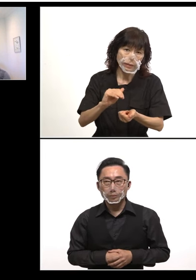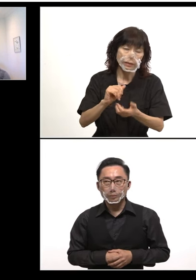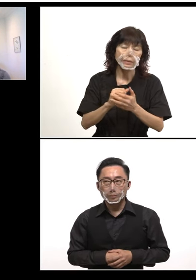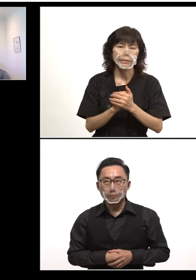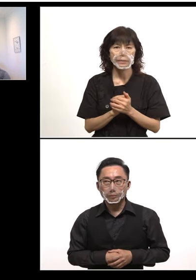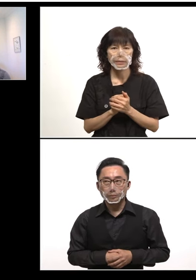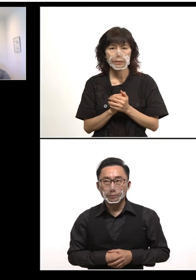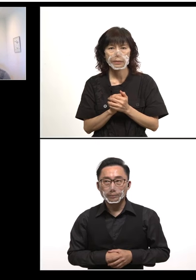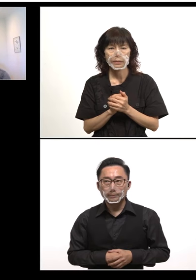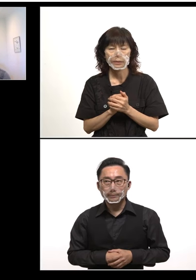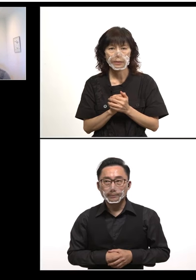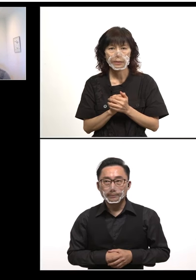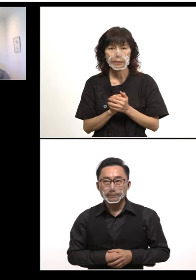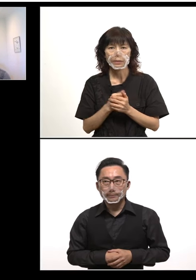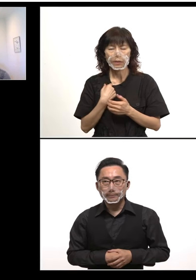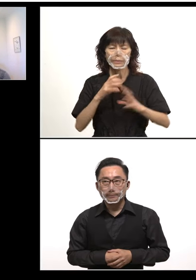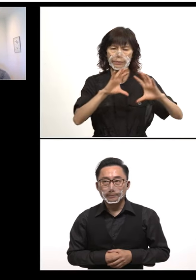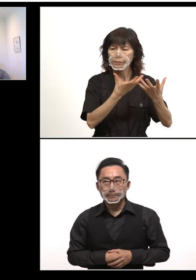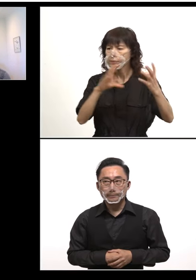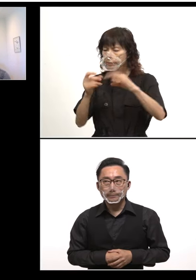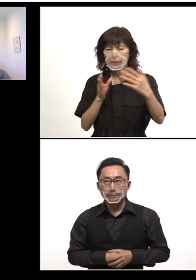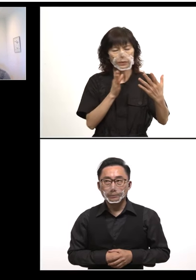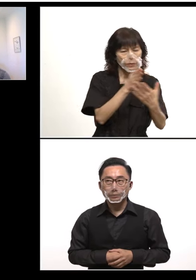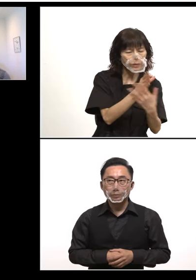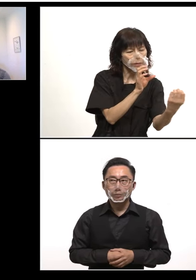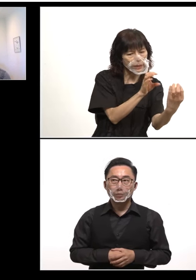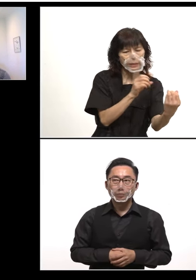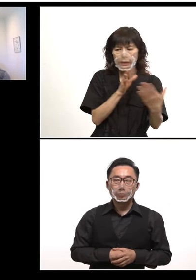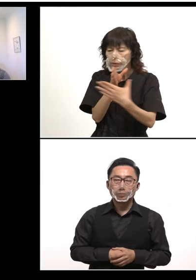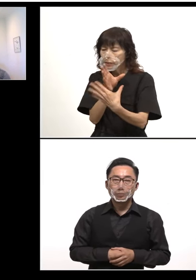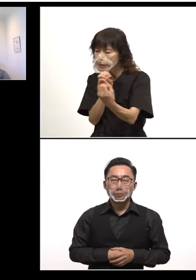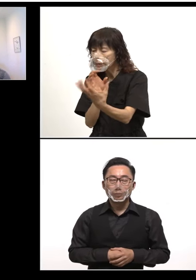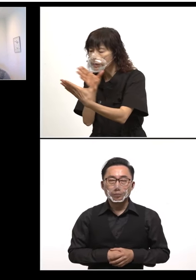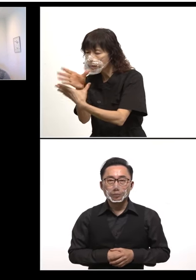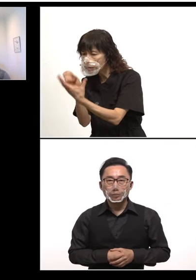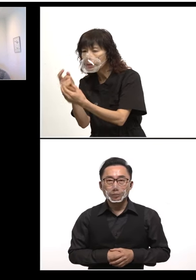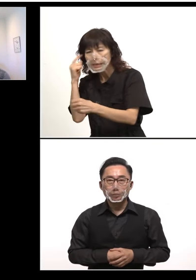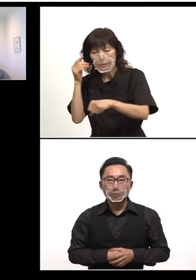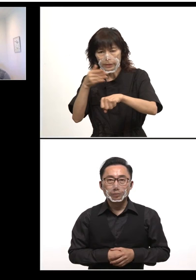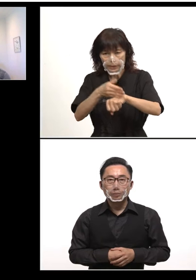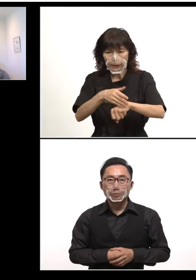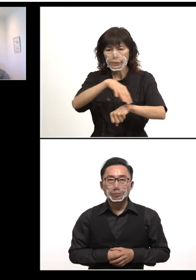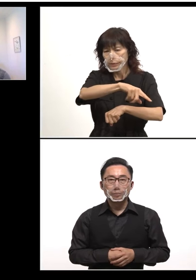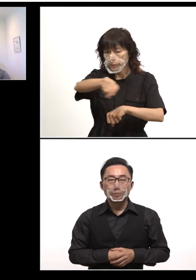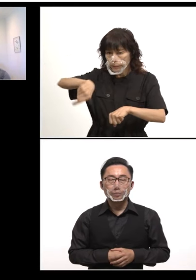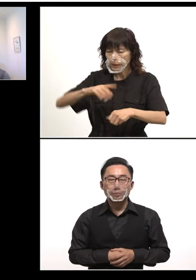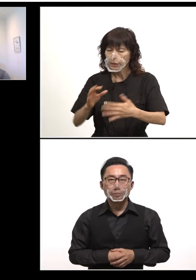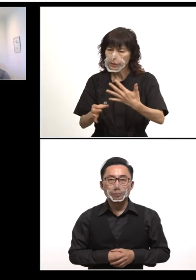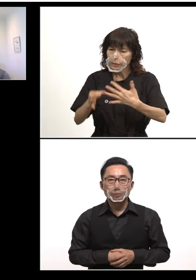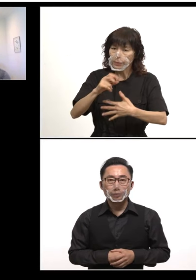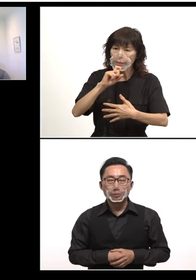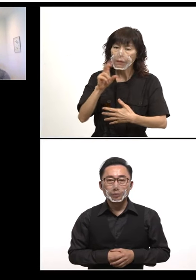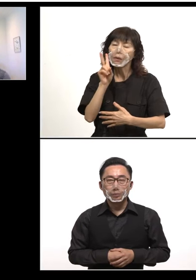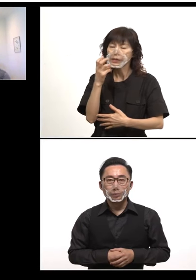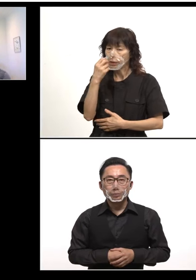哋就成日都會同唔同嘅機構去傾咯。咁我覺得其實成個社會係喺度進步緊嘅。例如我用翻香港